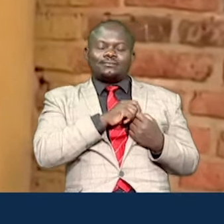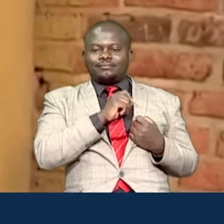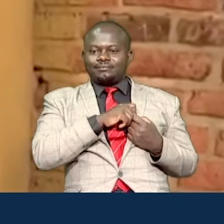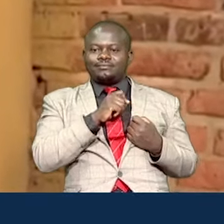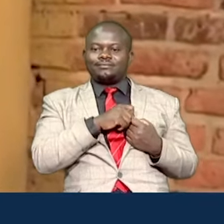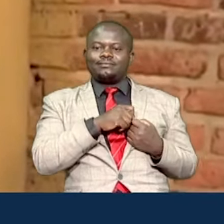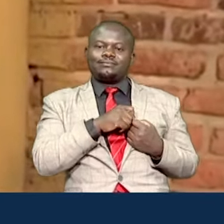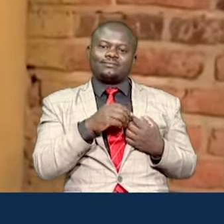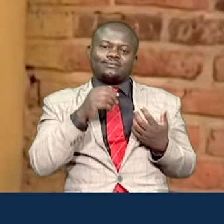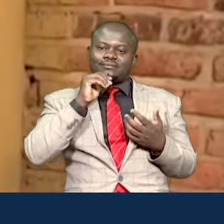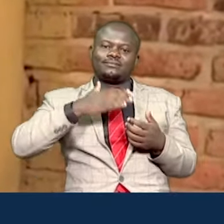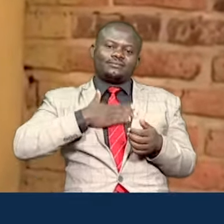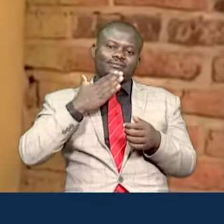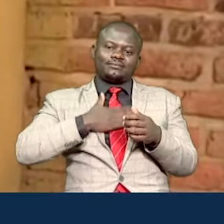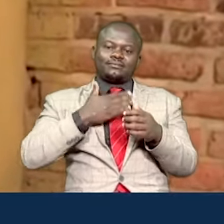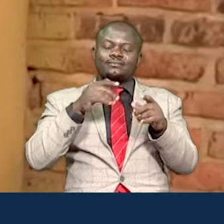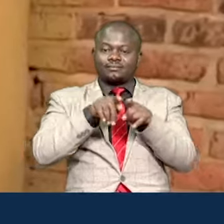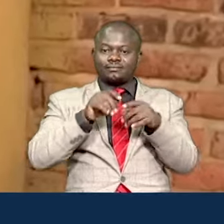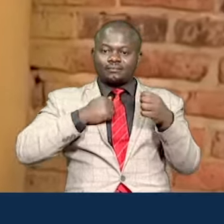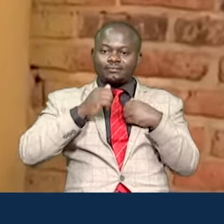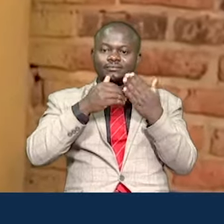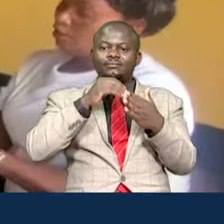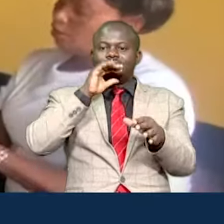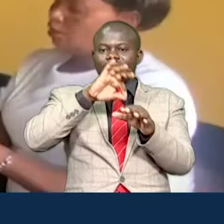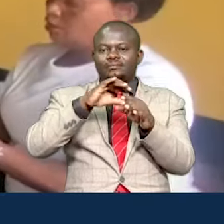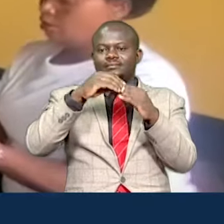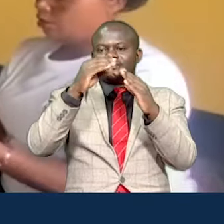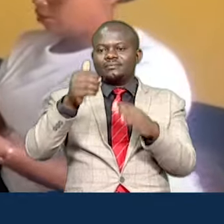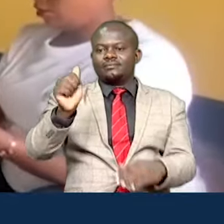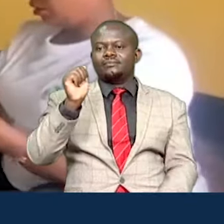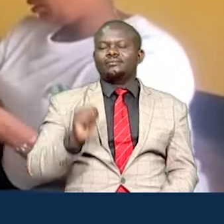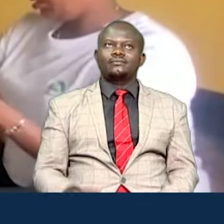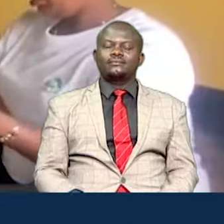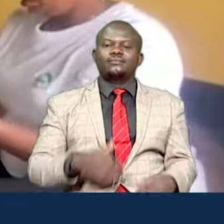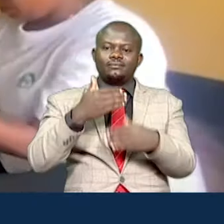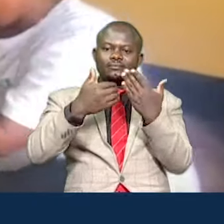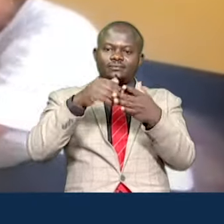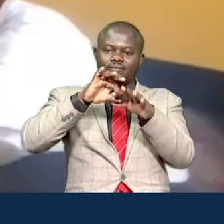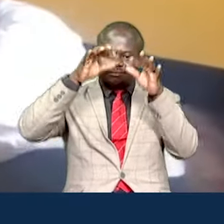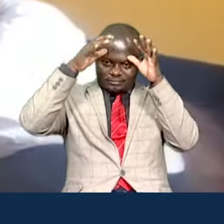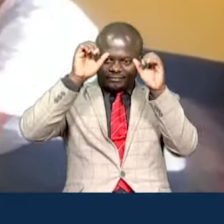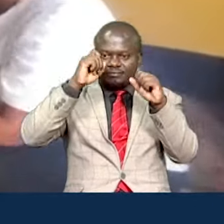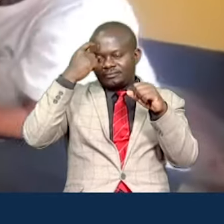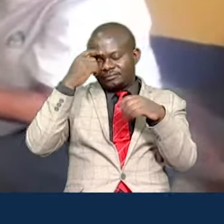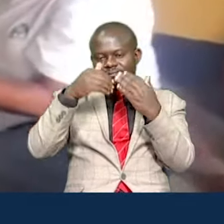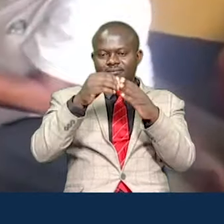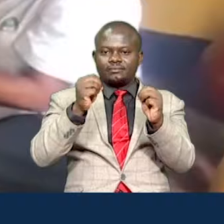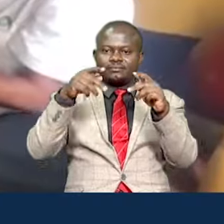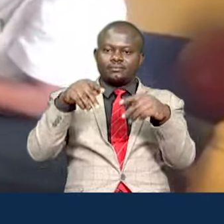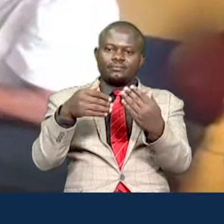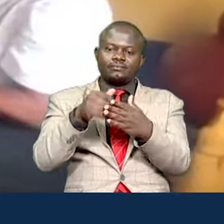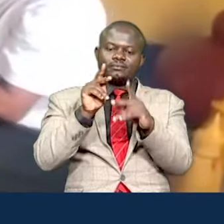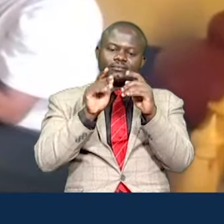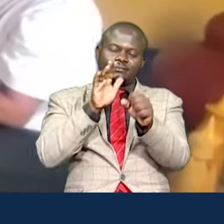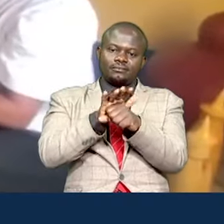ntawe byabishimishije nk'umwene gihugu kutitorera abayobozi nyuma yo gutora perezida wa Repubulika ndetse n'abadepite hari abaturage